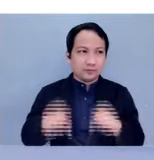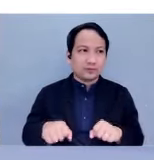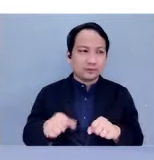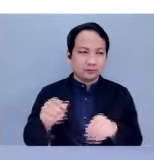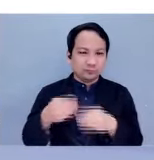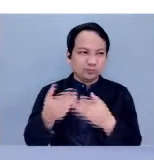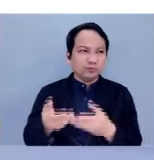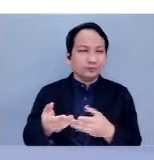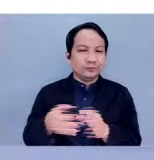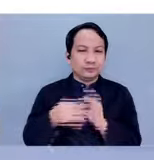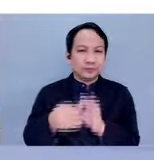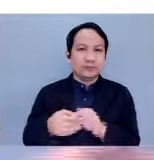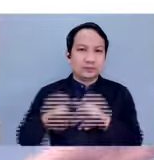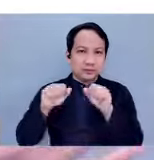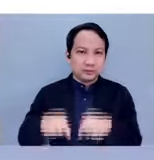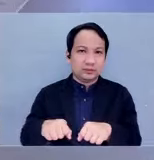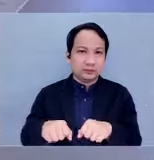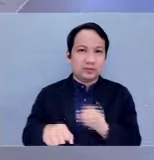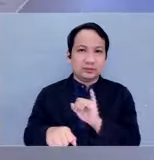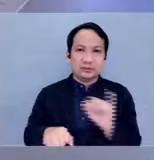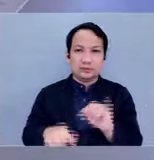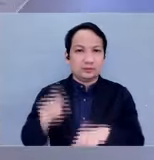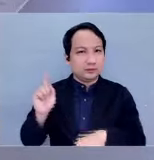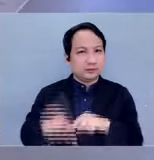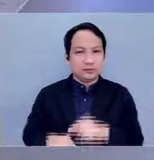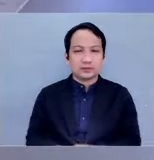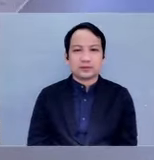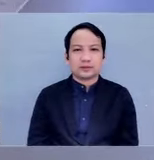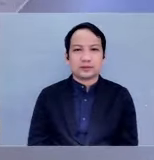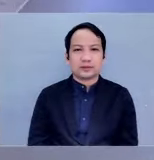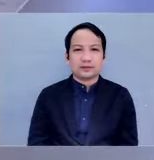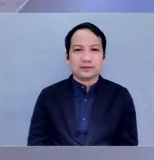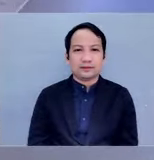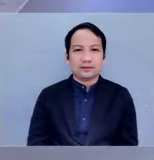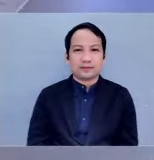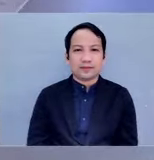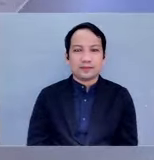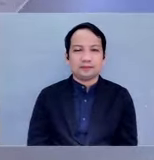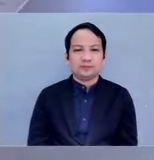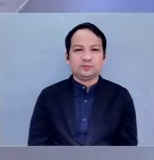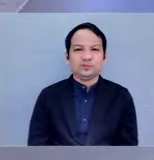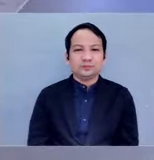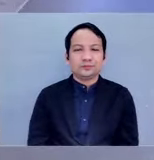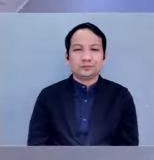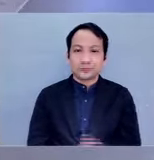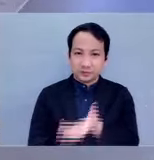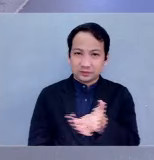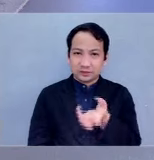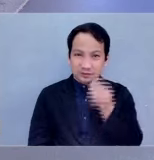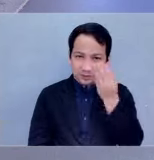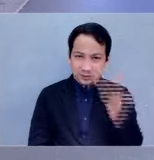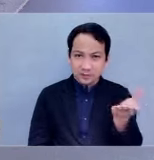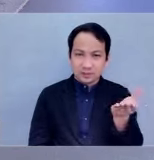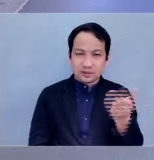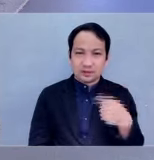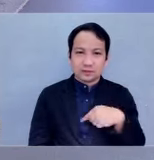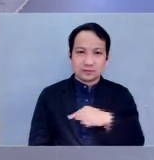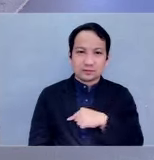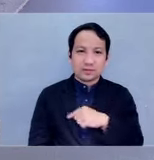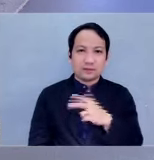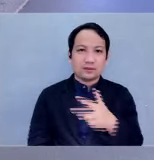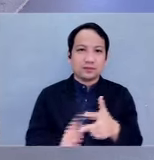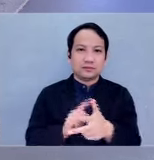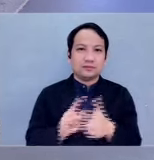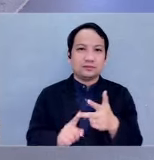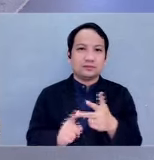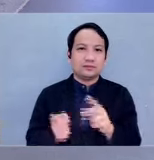ako, kaya ko naman. Ha? Pero pag hindi, po. Nako, yan talaga yung ating gustong makamit. O, yung sa akin, so yung tatlo iiwan ko sa inyo, galing din sa